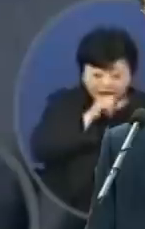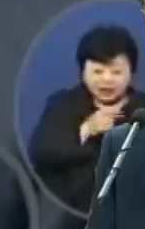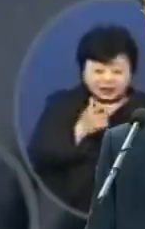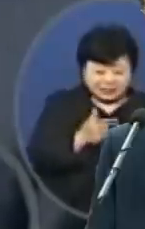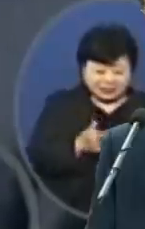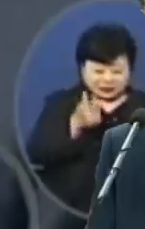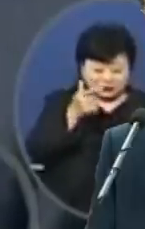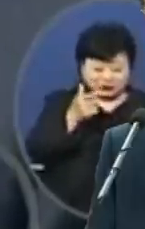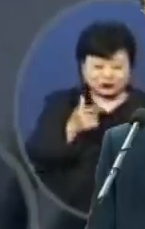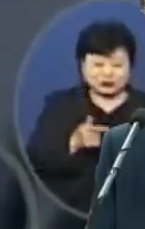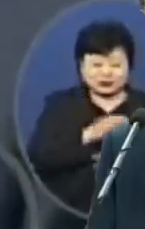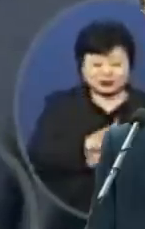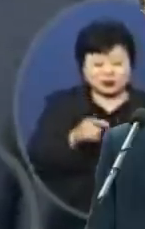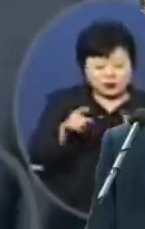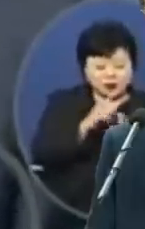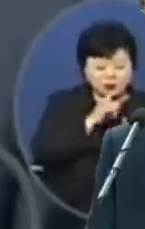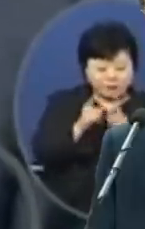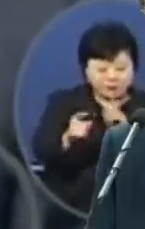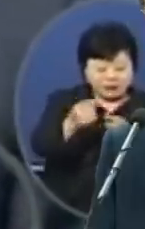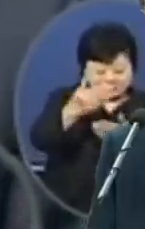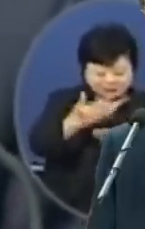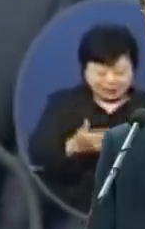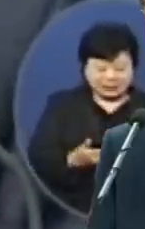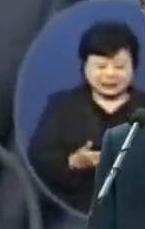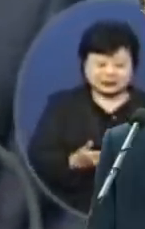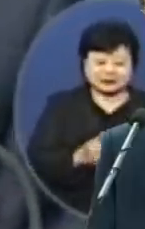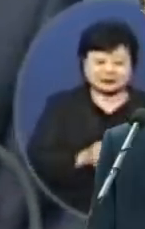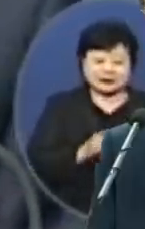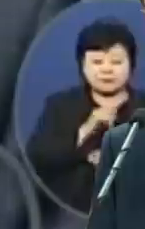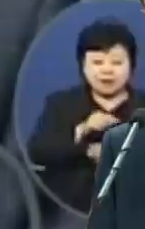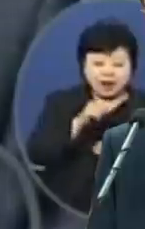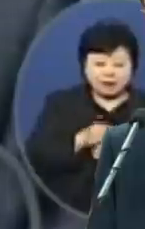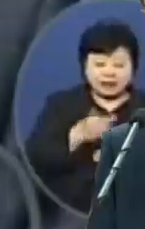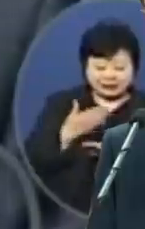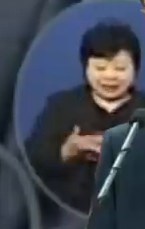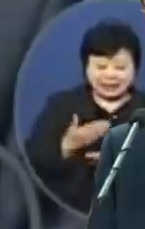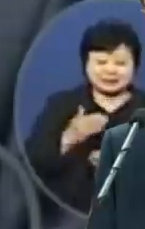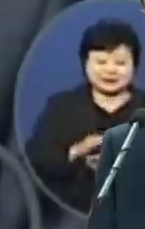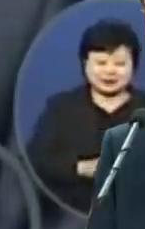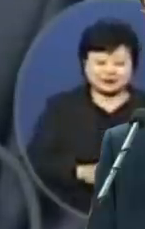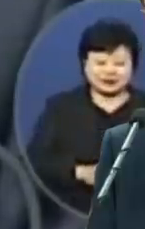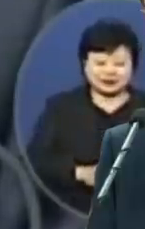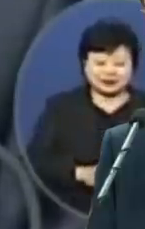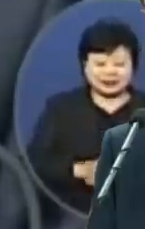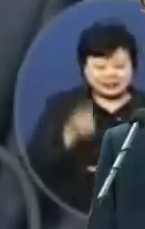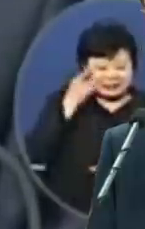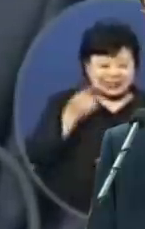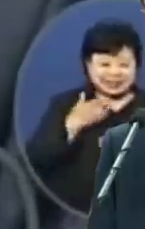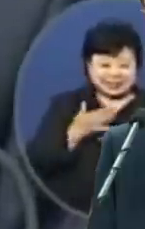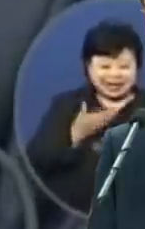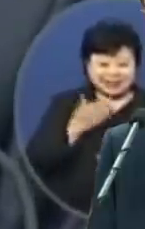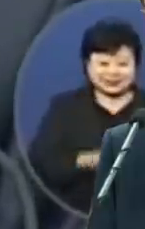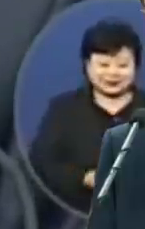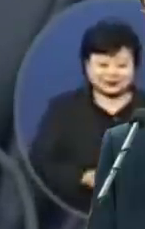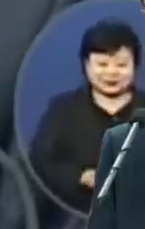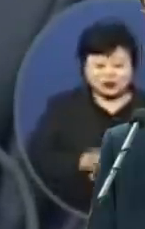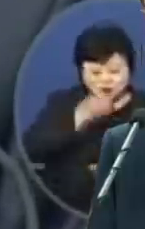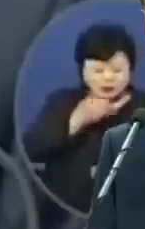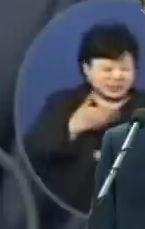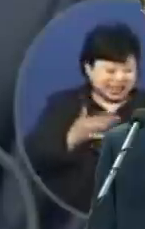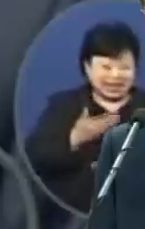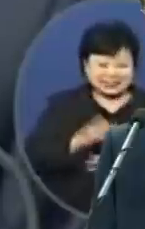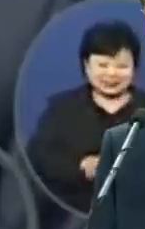예수 그리스도를 믿고 그 말씀을 받아들여서 마음이 달라지는 것입니다. 생각이 달라지고 꿈이